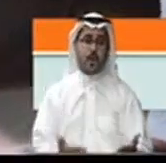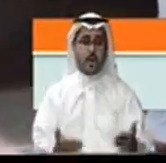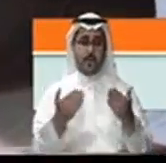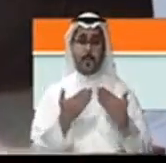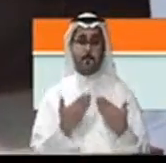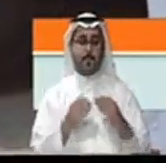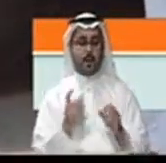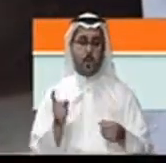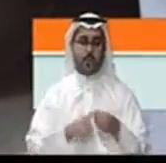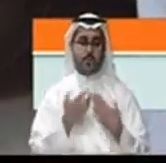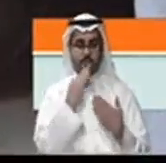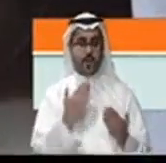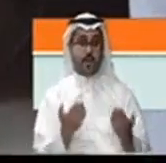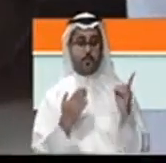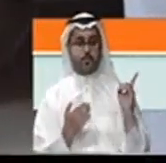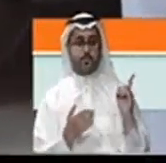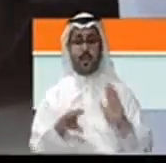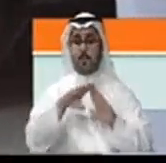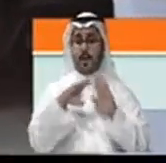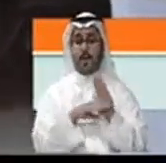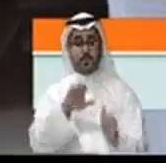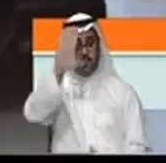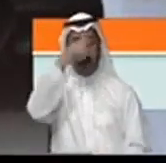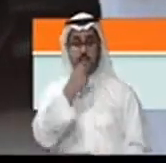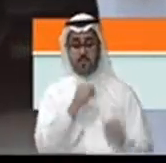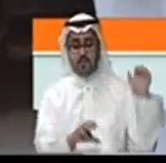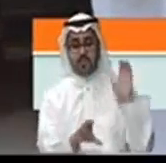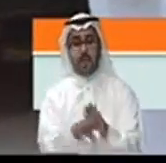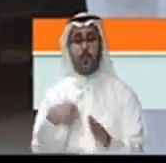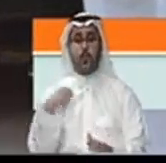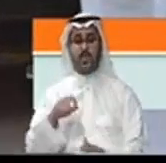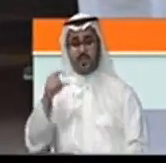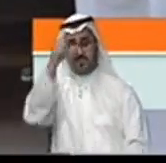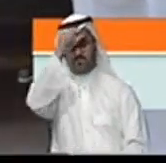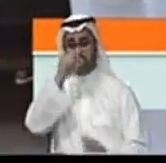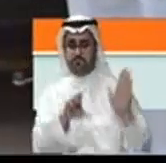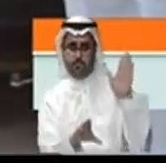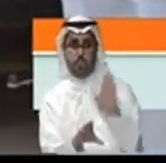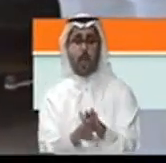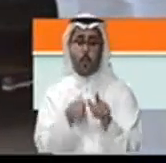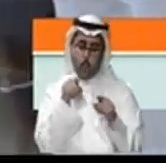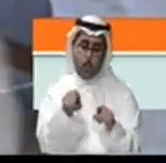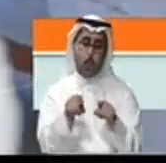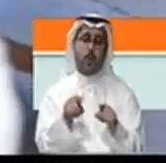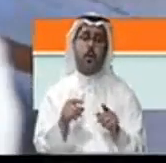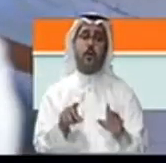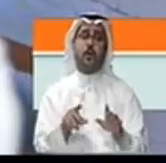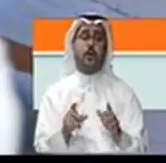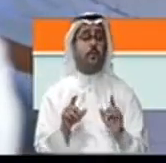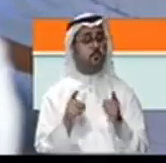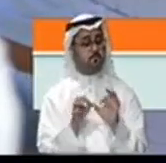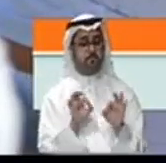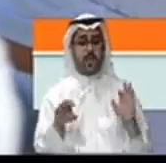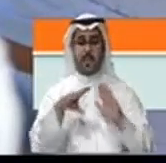خادم الحرمين الشريفين للحج والعمرة الذي تنفذه وزارة الشؤون الإسلامية والدعوة والإرشاد ممثلة بالأمانة